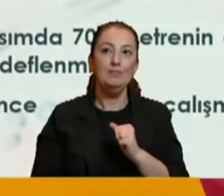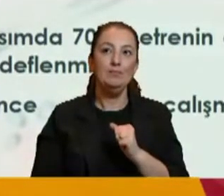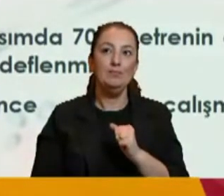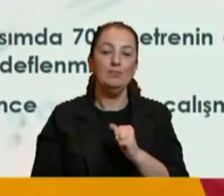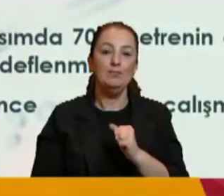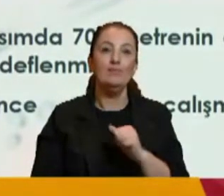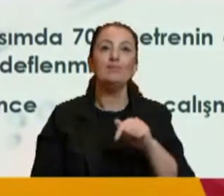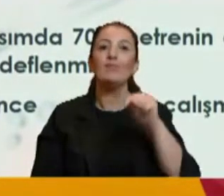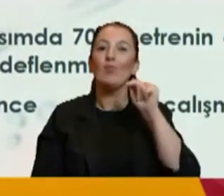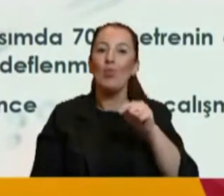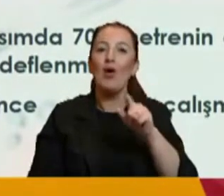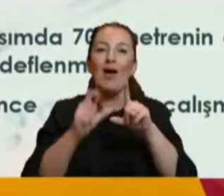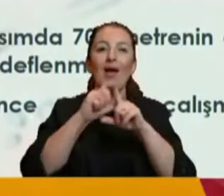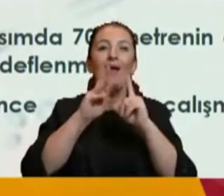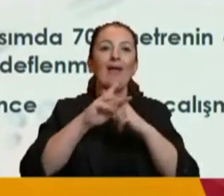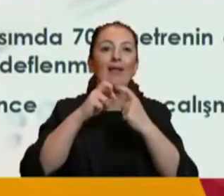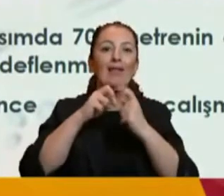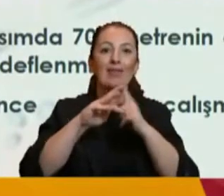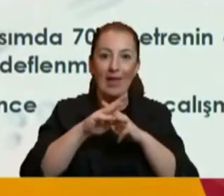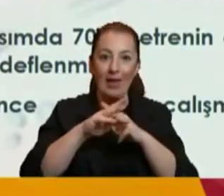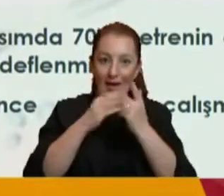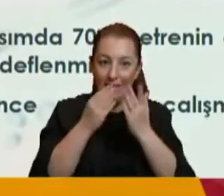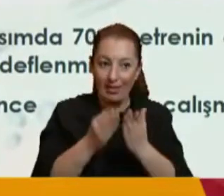ve bu derenin de